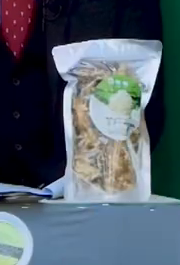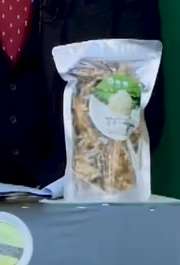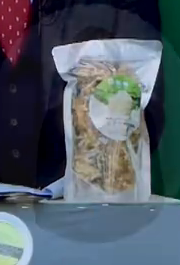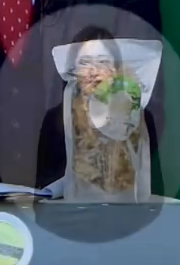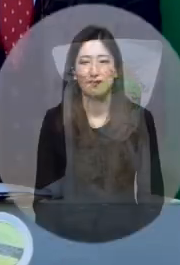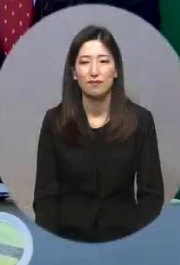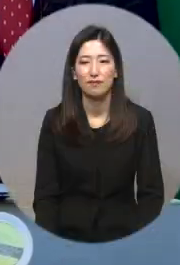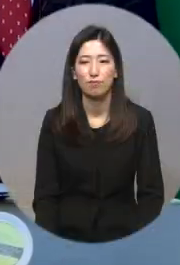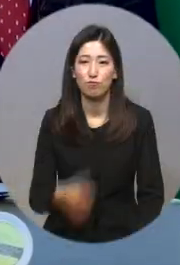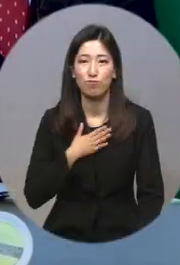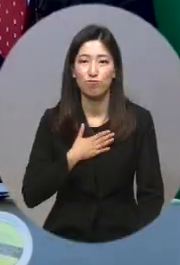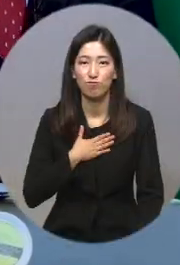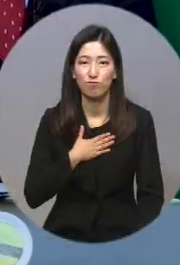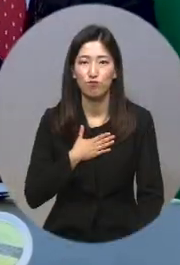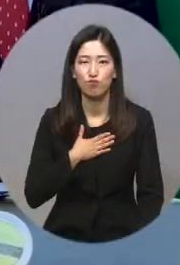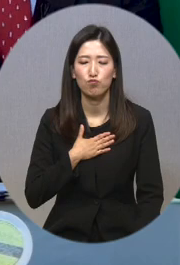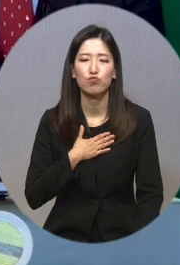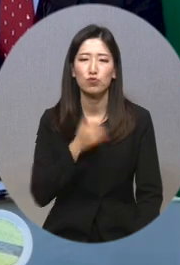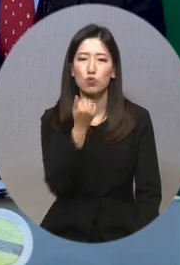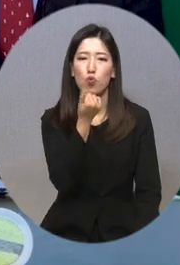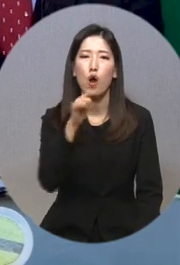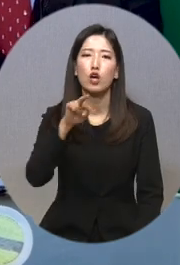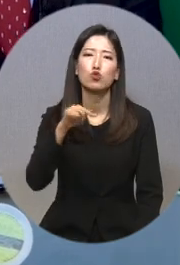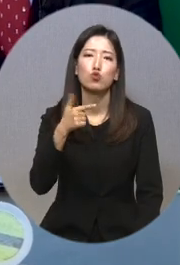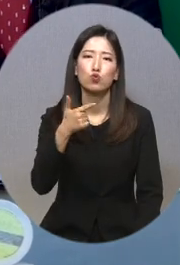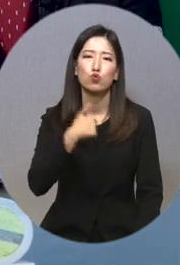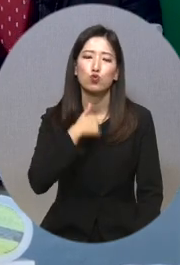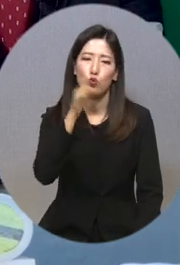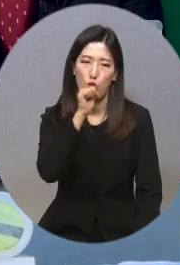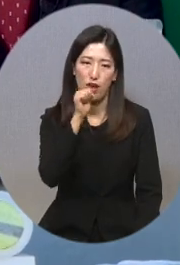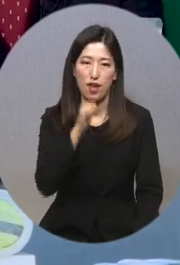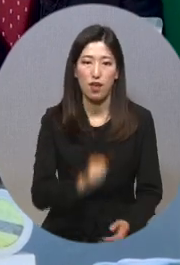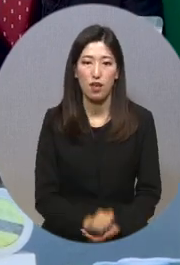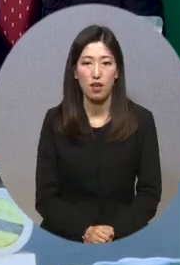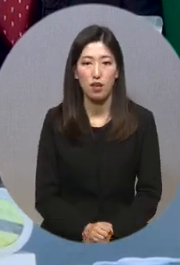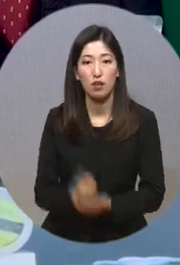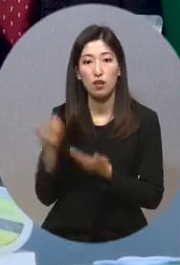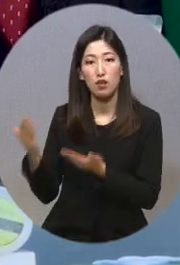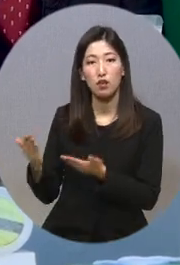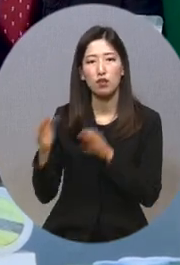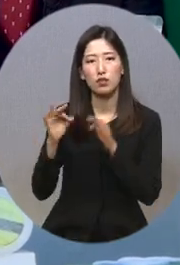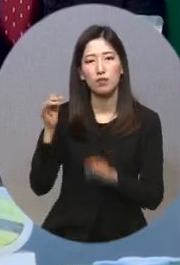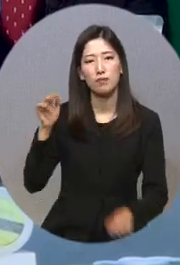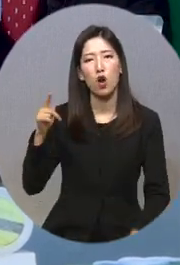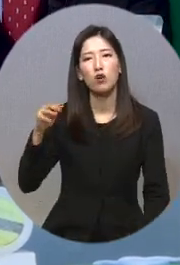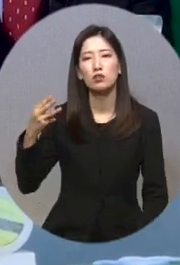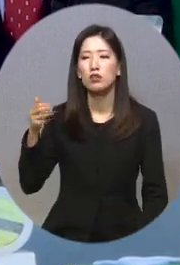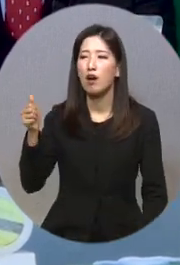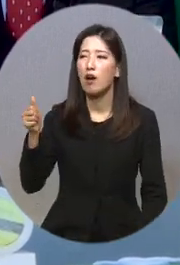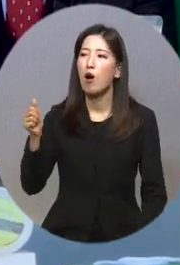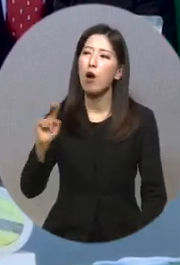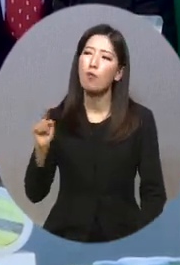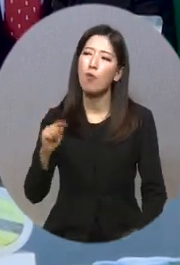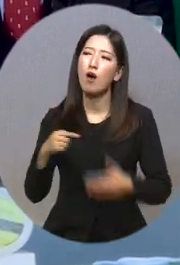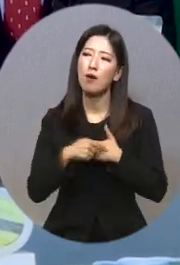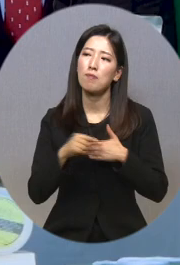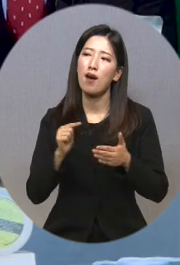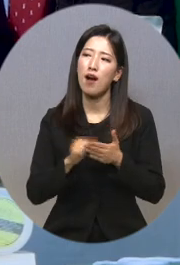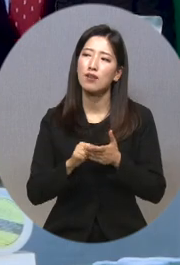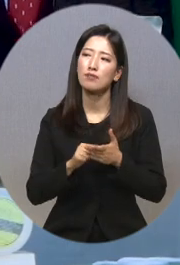제가 워낙 전라남도 화순을 좋아하기도 하지만 옆에 우리 김영일 씨가 앉아 계시니까 왜 이렇게